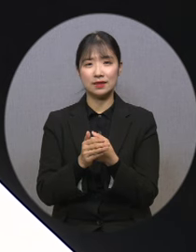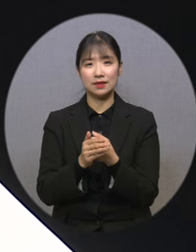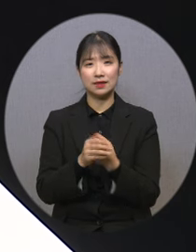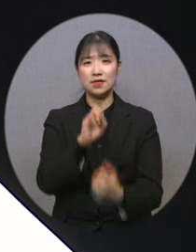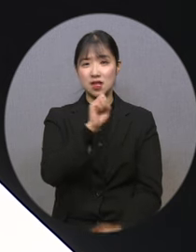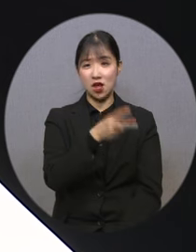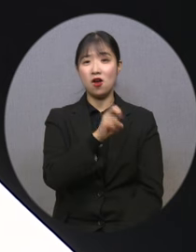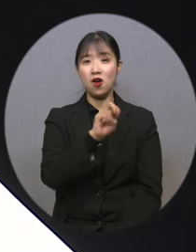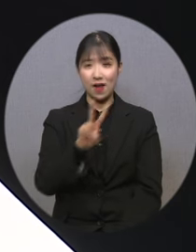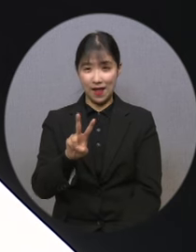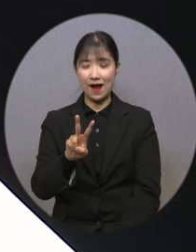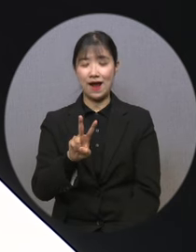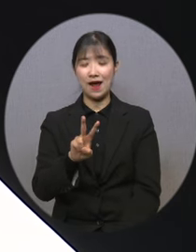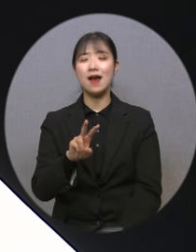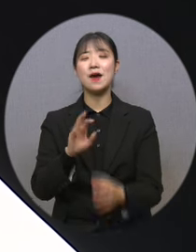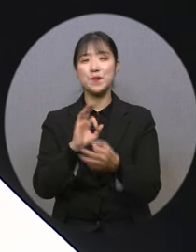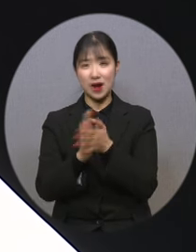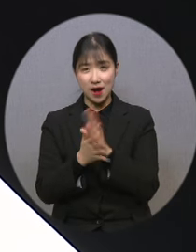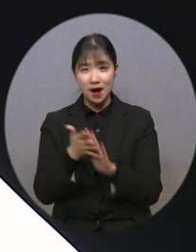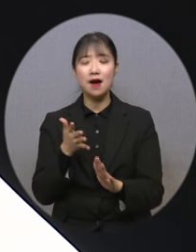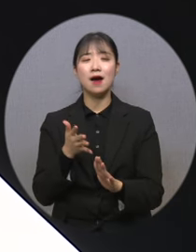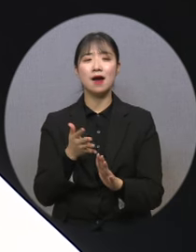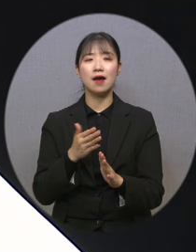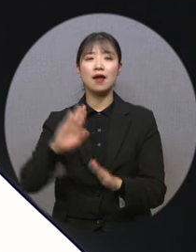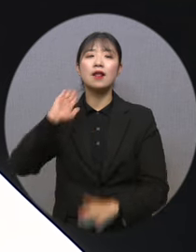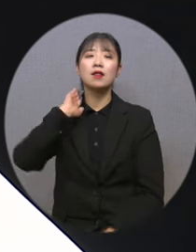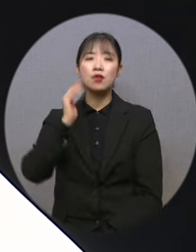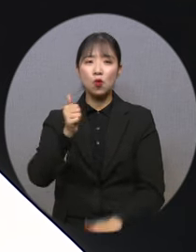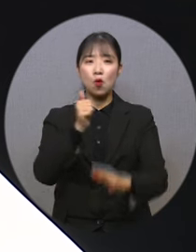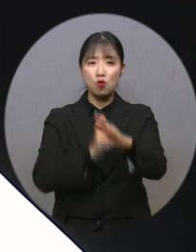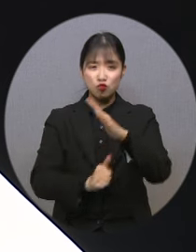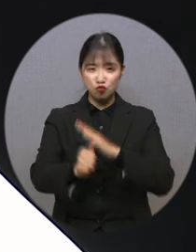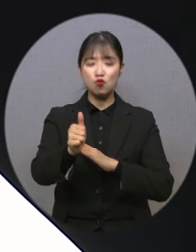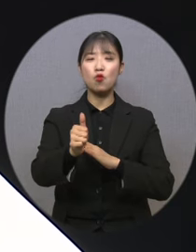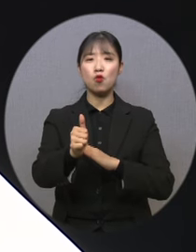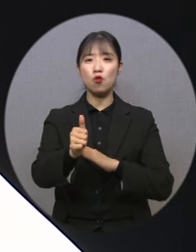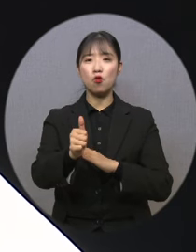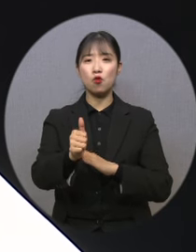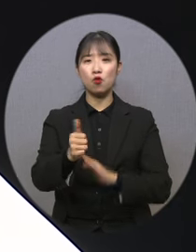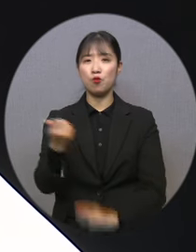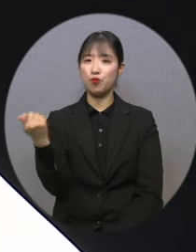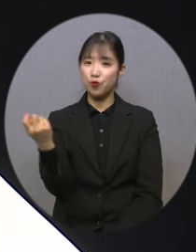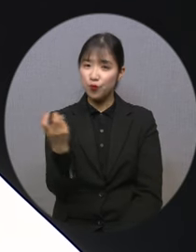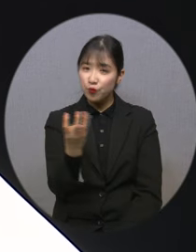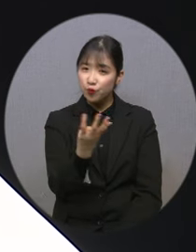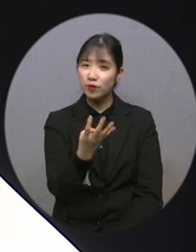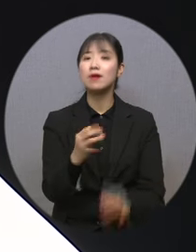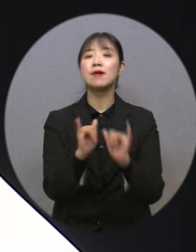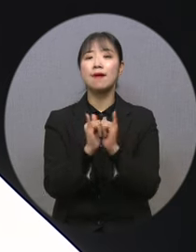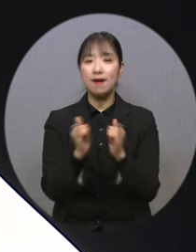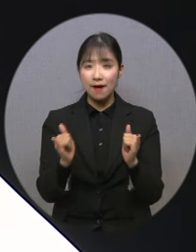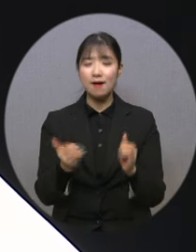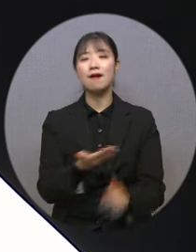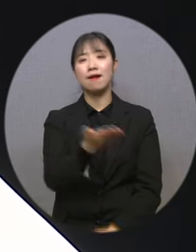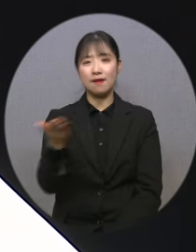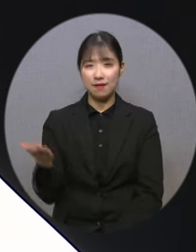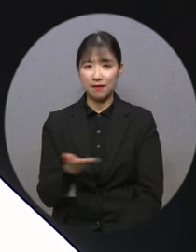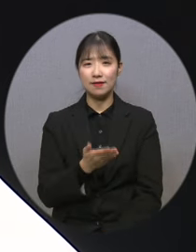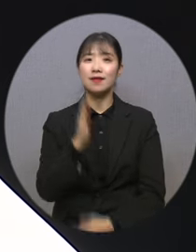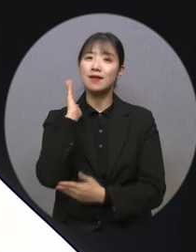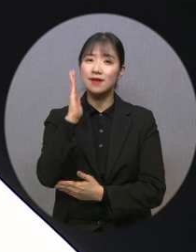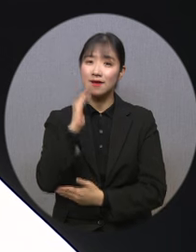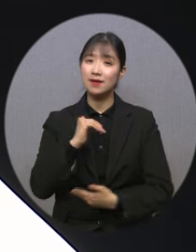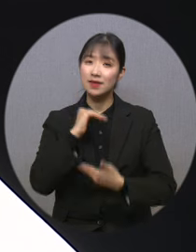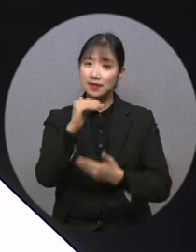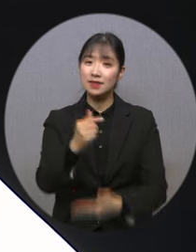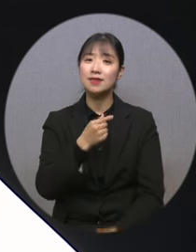여야를 막론한 해서 그 대통령 후보로 지금 거론되고 있는 분들에게 꼭 하고